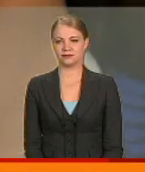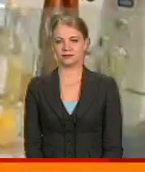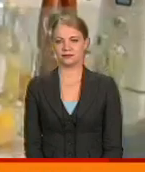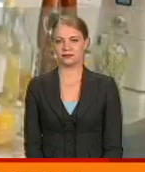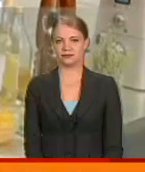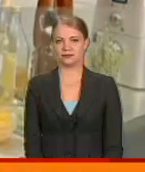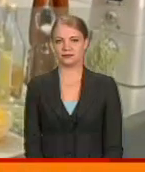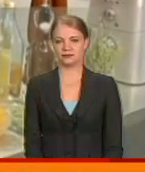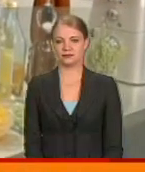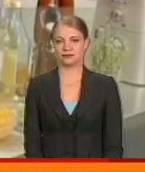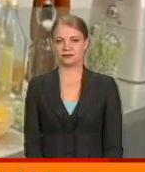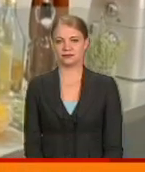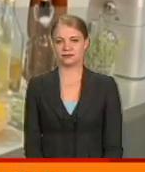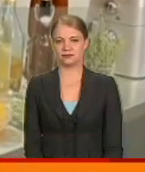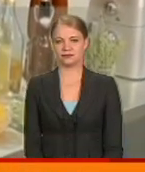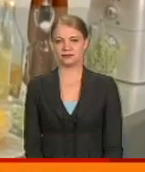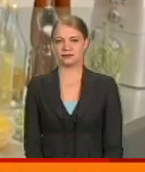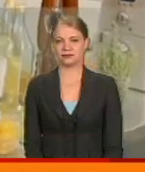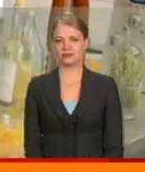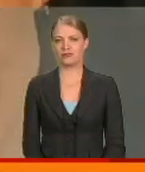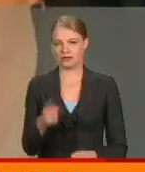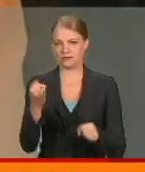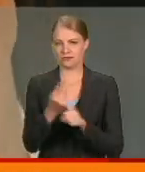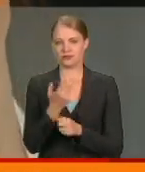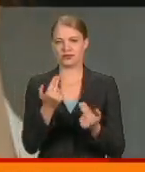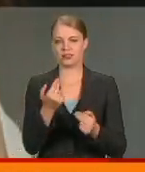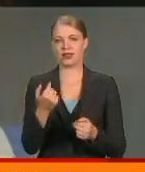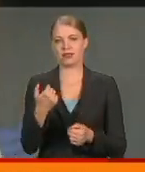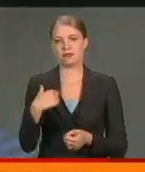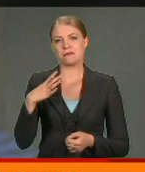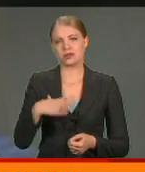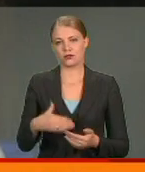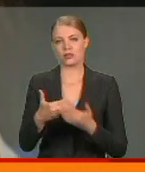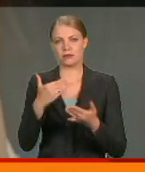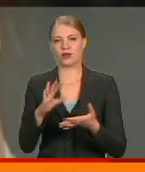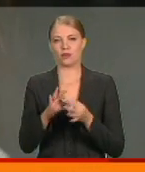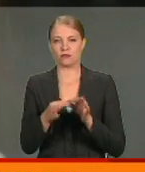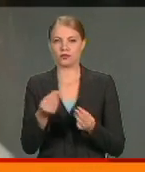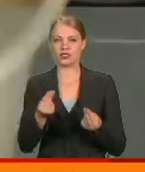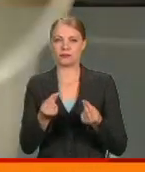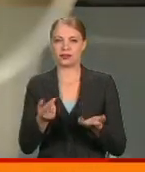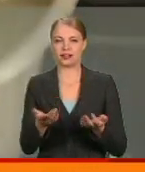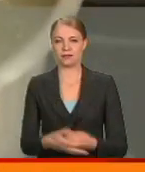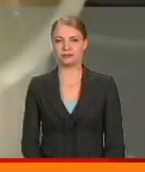Сейчас это старше, ты еще катаешь? Да, честно, да. Пришлось перед Олимпийскими играми.